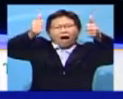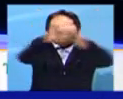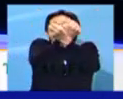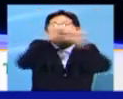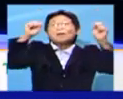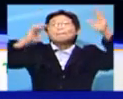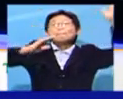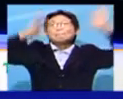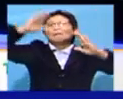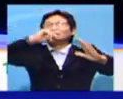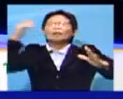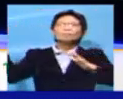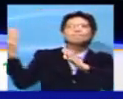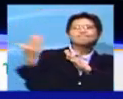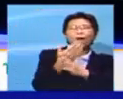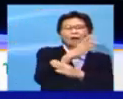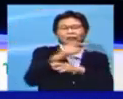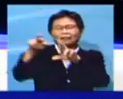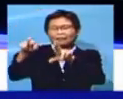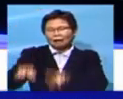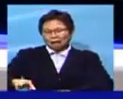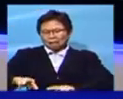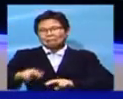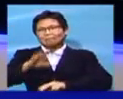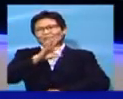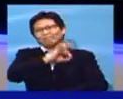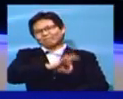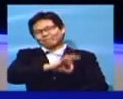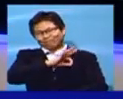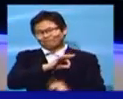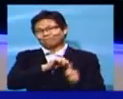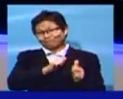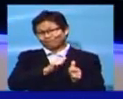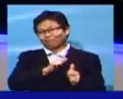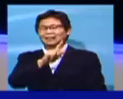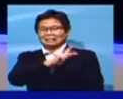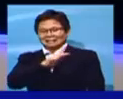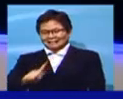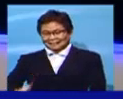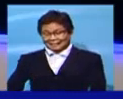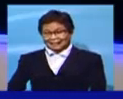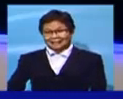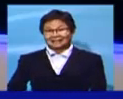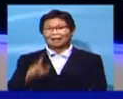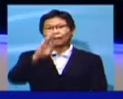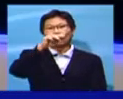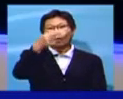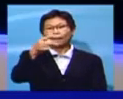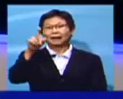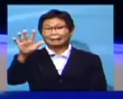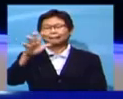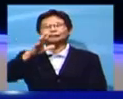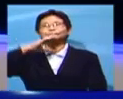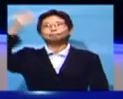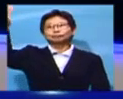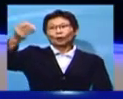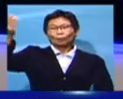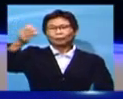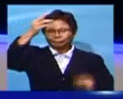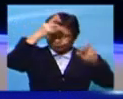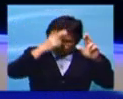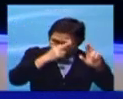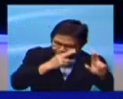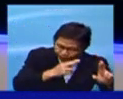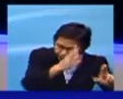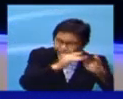negara tidak digugat dan rakyat mendapat manfaatnya yang di-pertuan agong Sultan Mohamad kelima bertitah taat setia